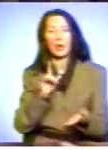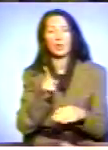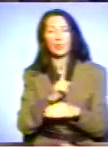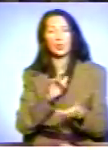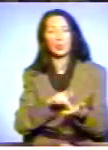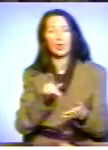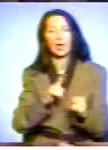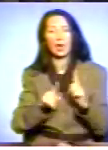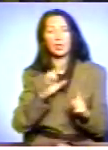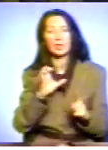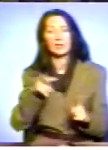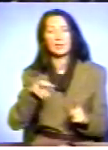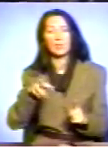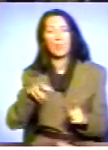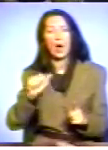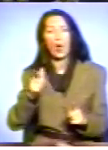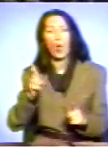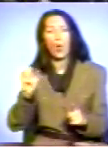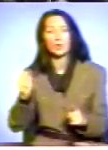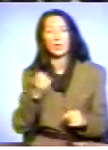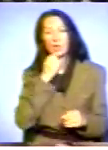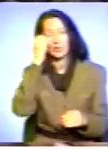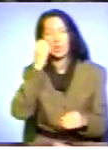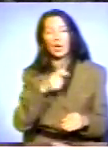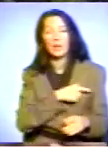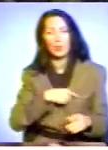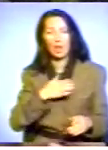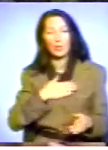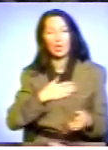Завдяки нашому депутату по нашому округу Віталію Георгійовичу Смакоузу, який